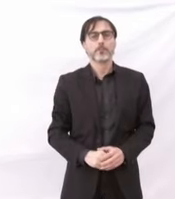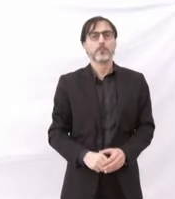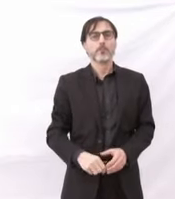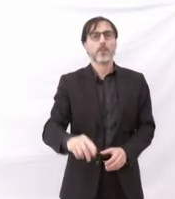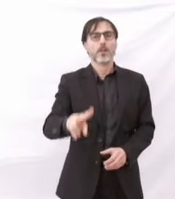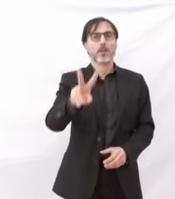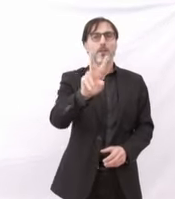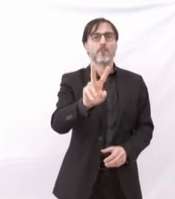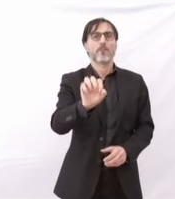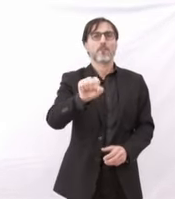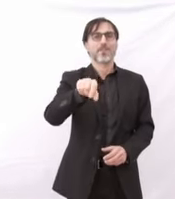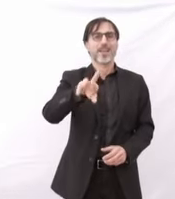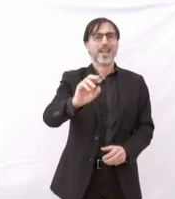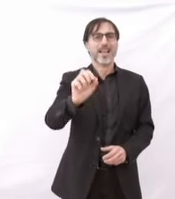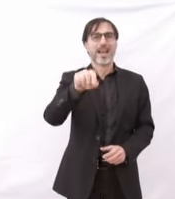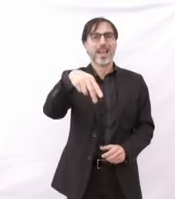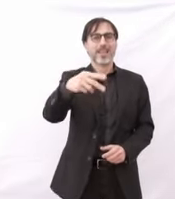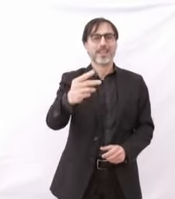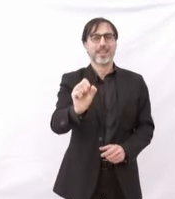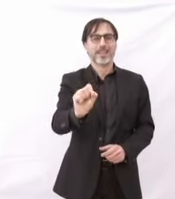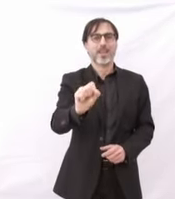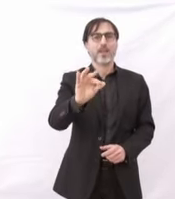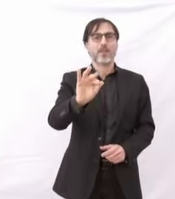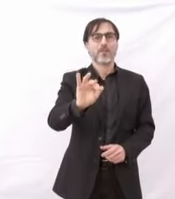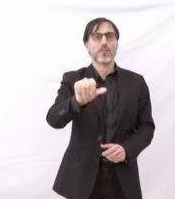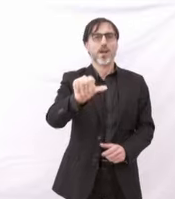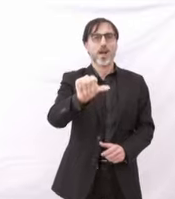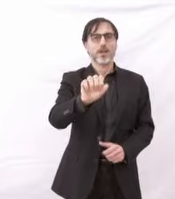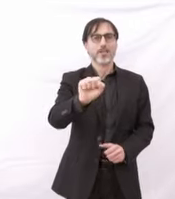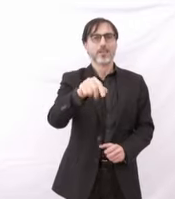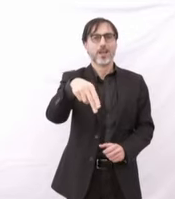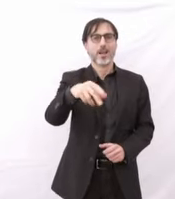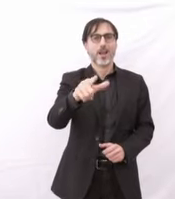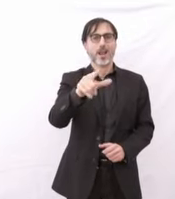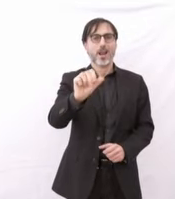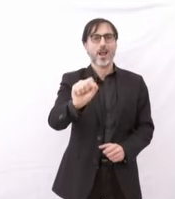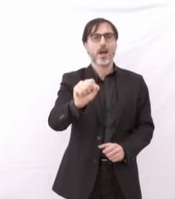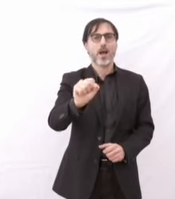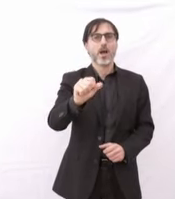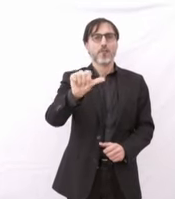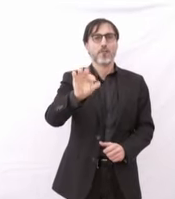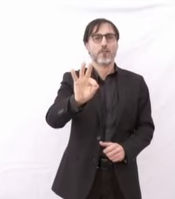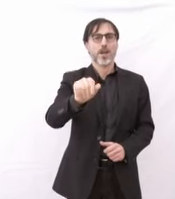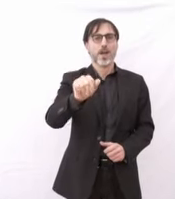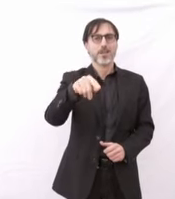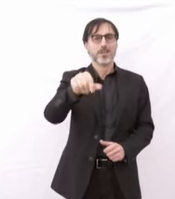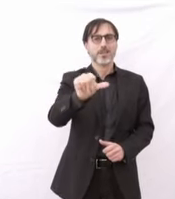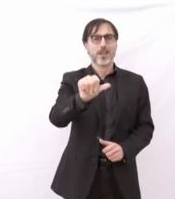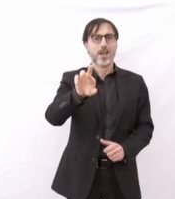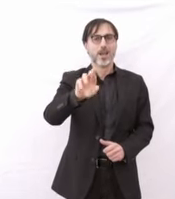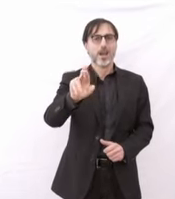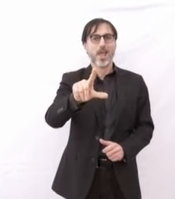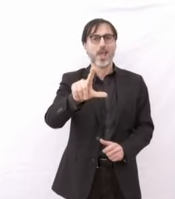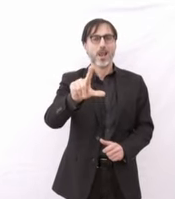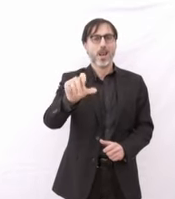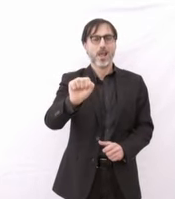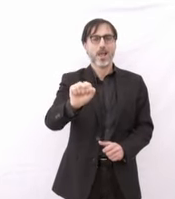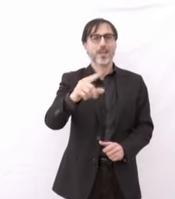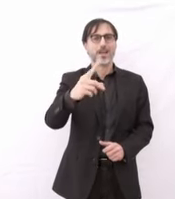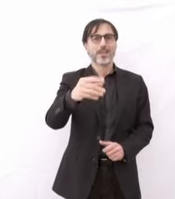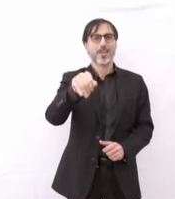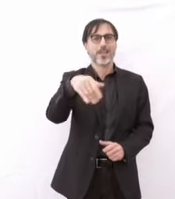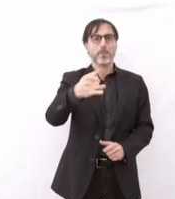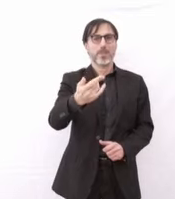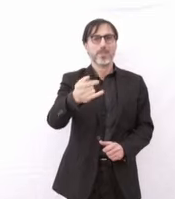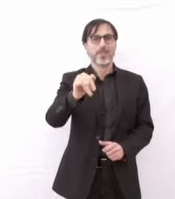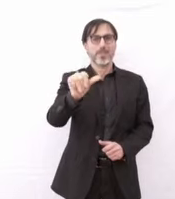Luigi Rende, Carmela Fasanella, Romano Fasanella, Domenico De Nittis,